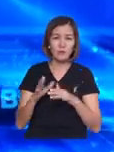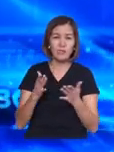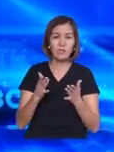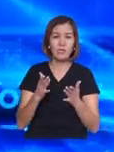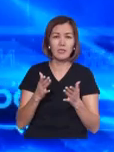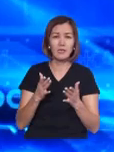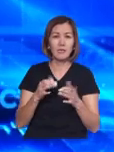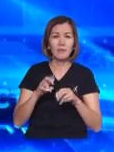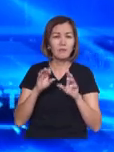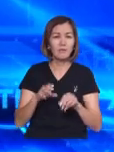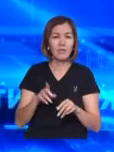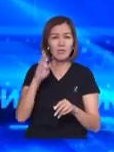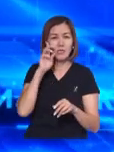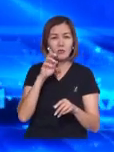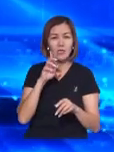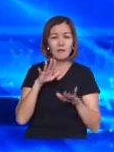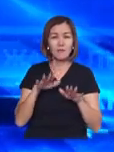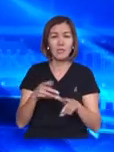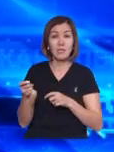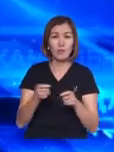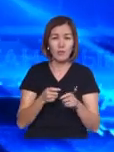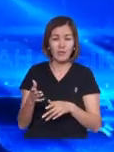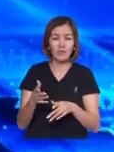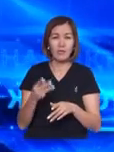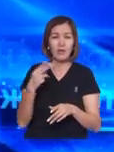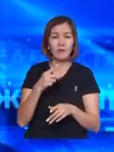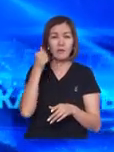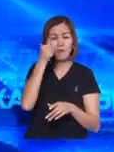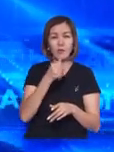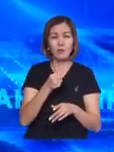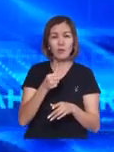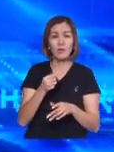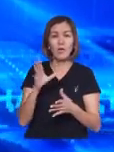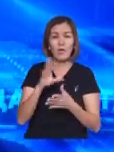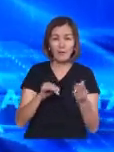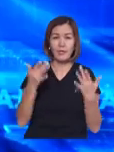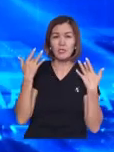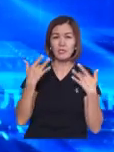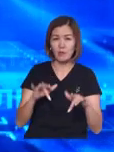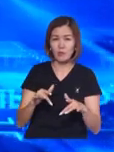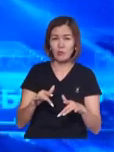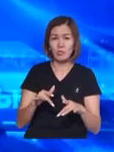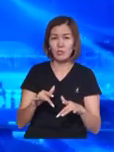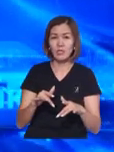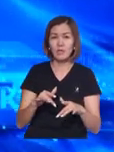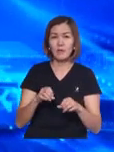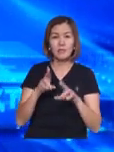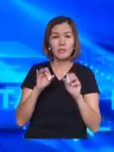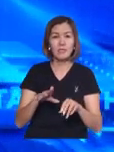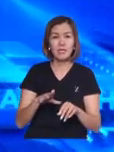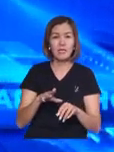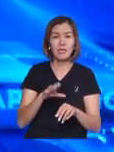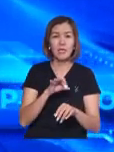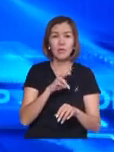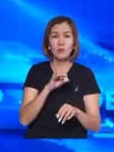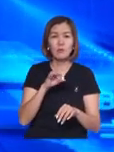Ильяса Жансугурова по специальности государственное и местное управление, в 2021 году – Жетсутский университет имени Ильяса